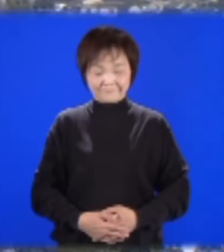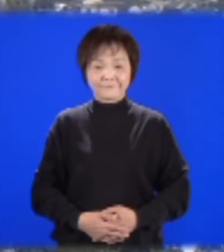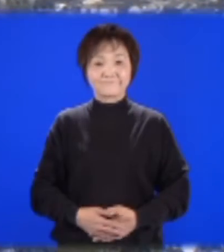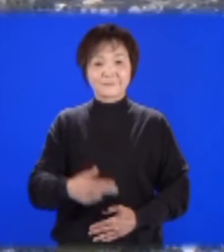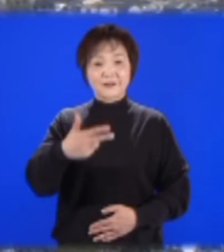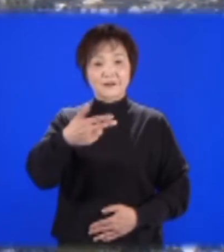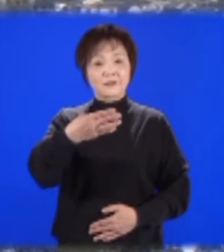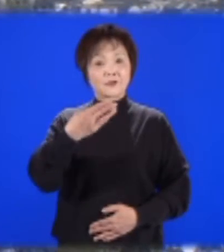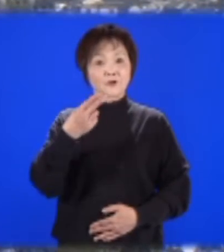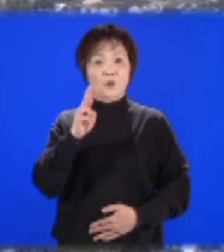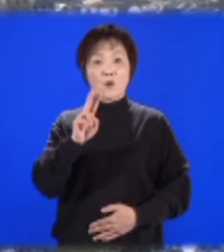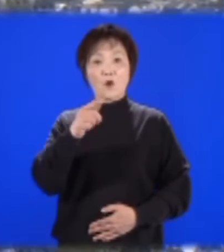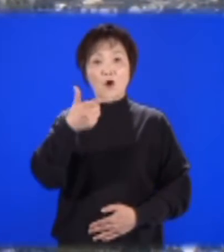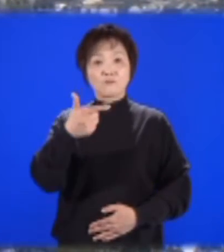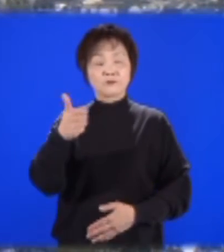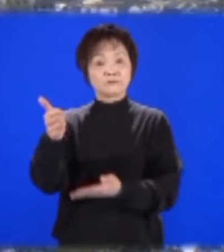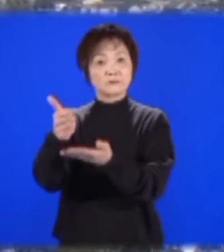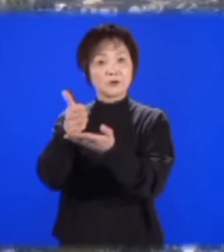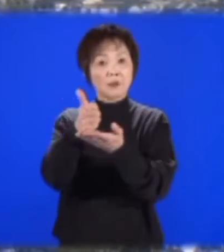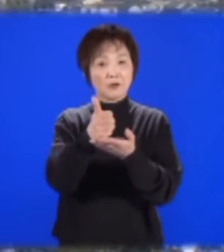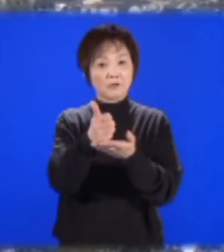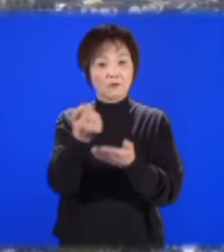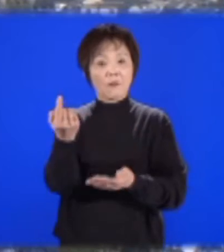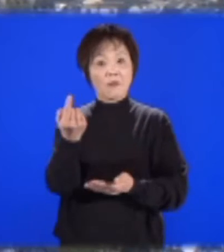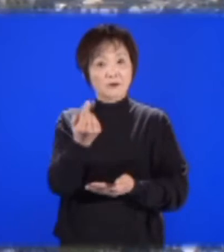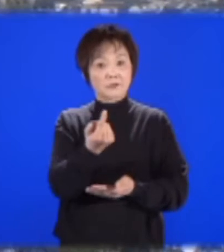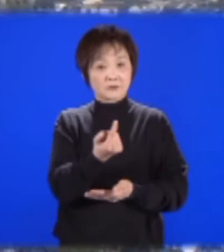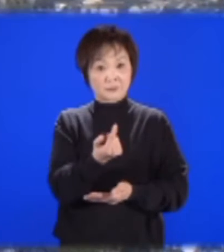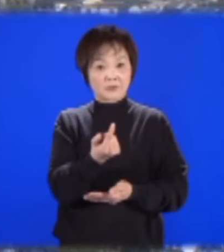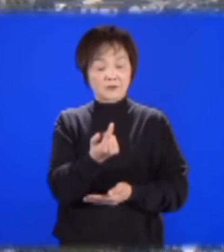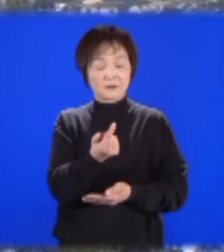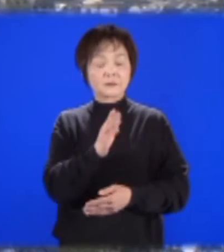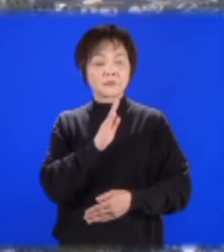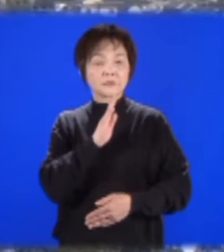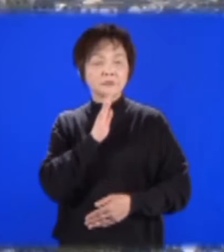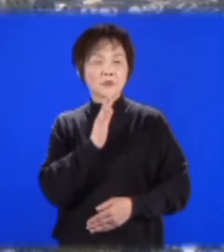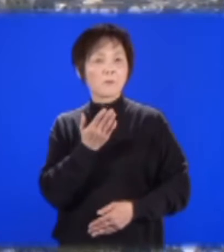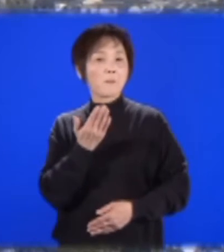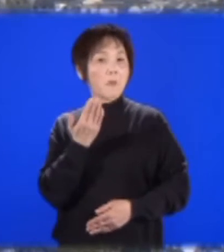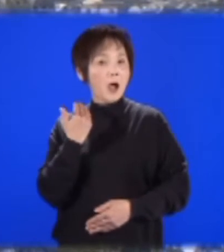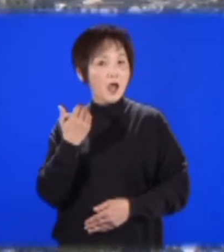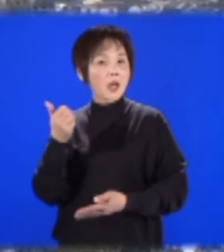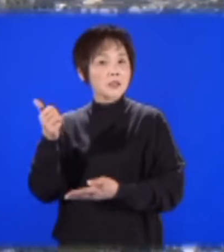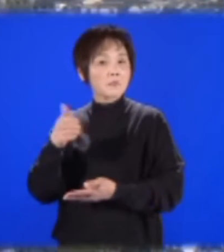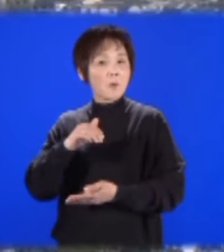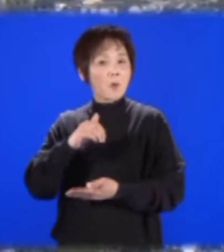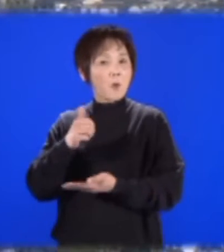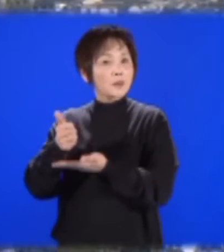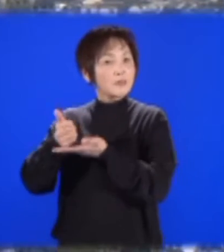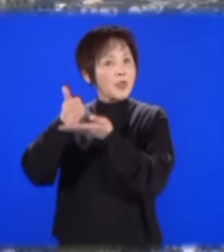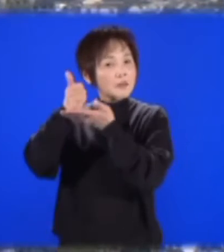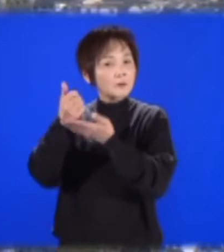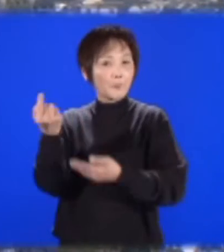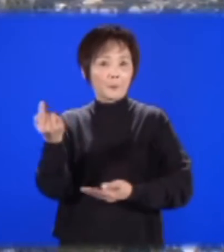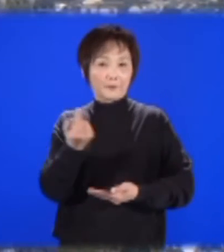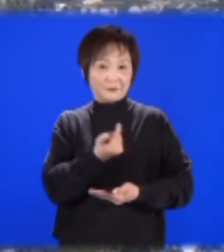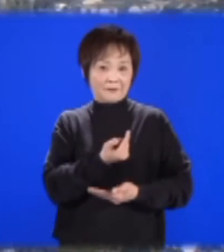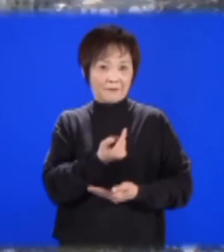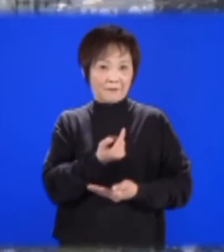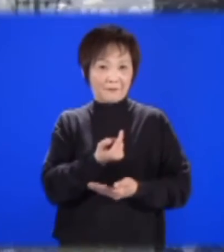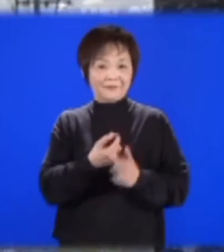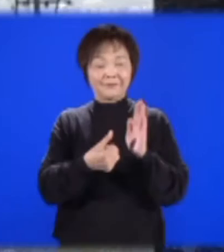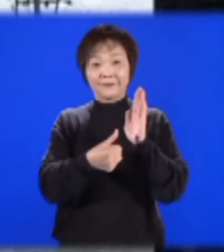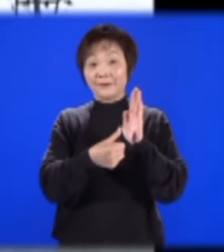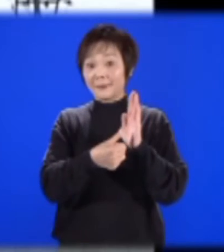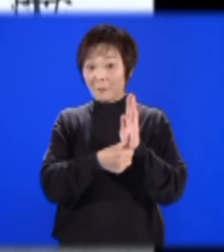さて、聖武天皇が訪れ泊まったという四日市、実は飛鳥時代にも天皇が訪れ